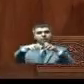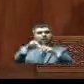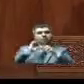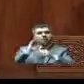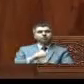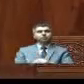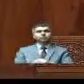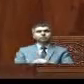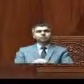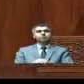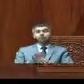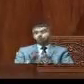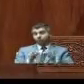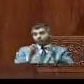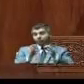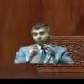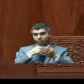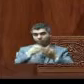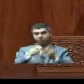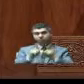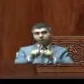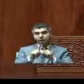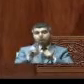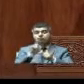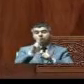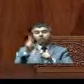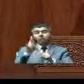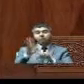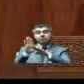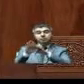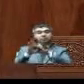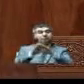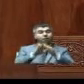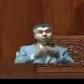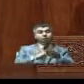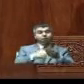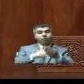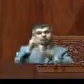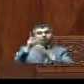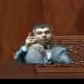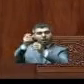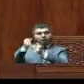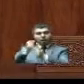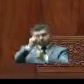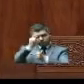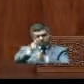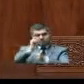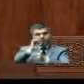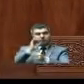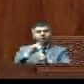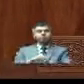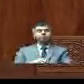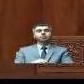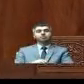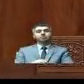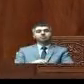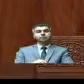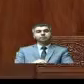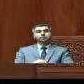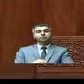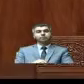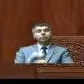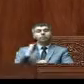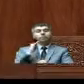الجوية. في هذا الصدد، وتنفيذا للتعليمات المولوية السامية لصاحب الجلالة الملك محمد السادس نصره الله